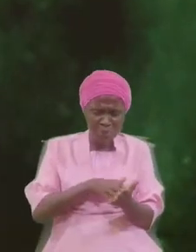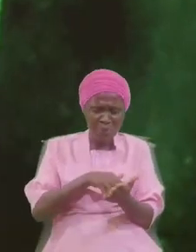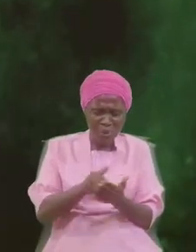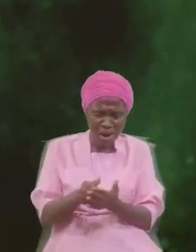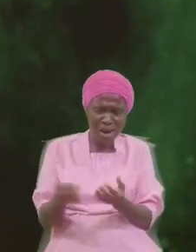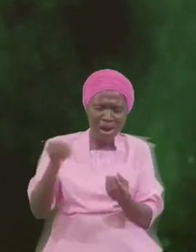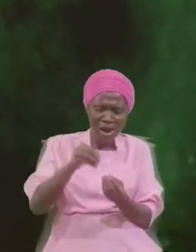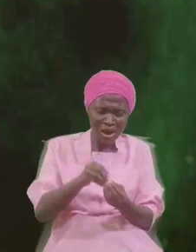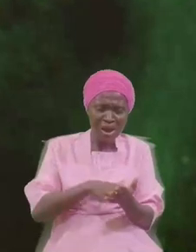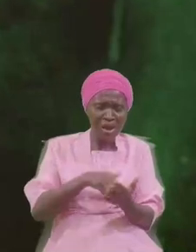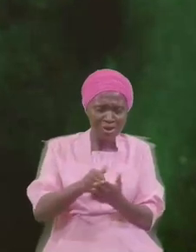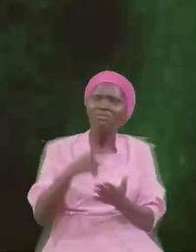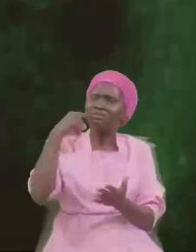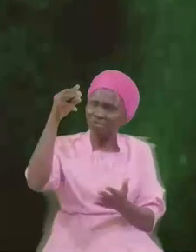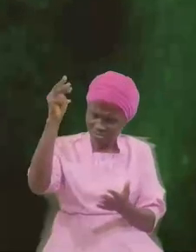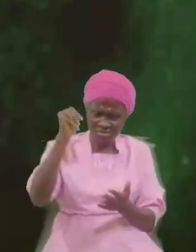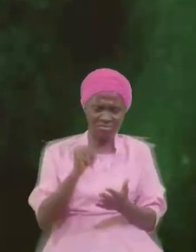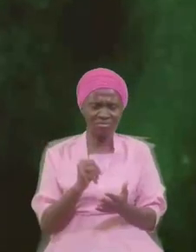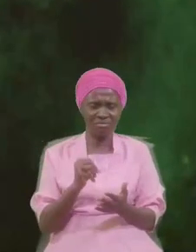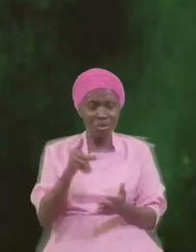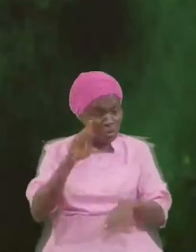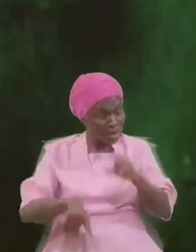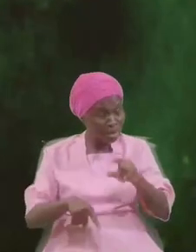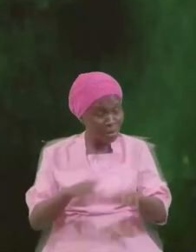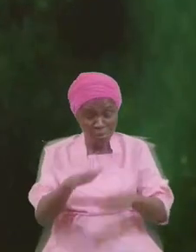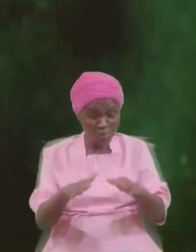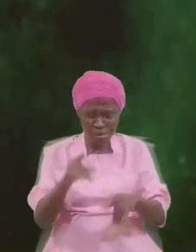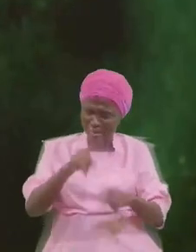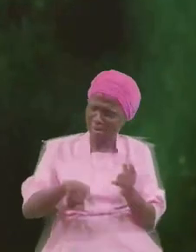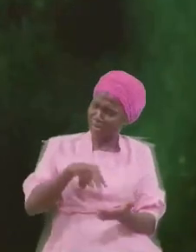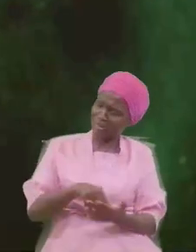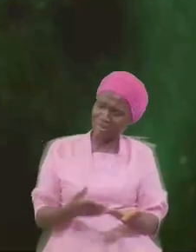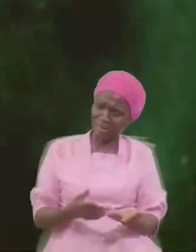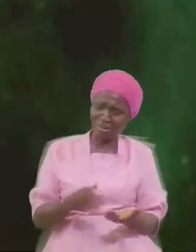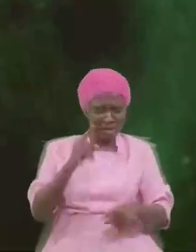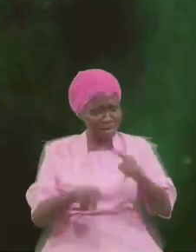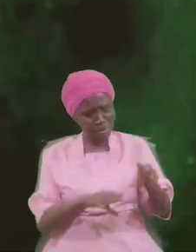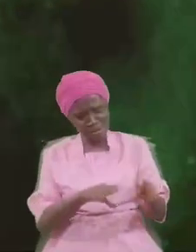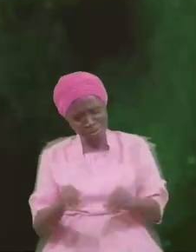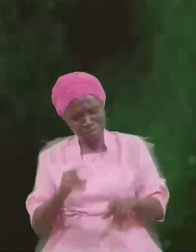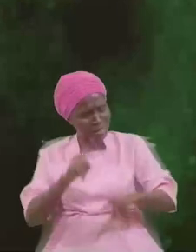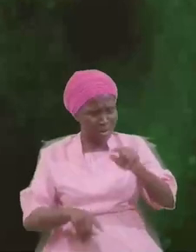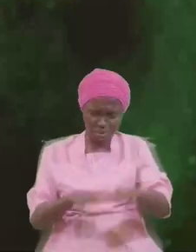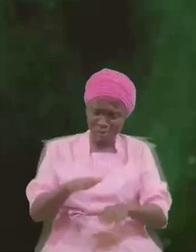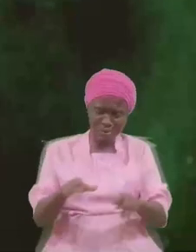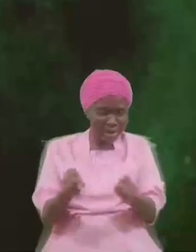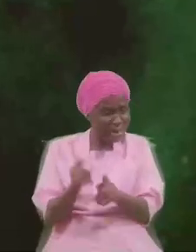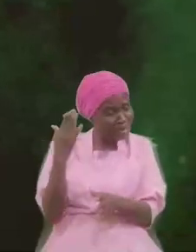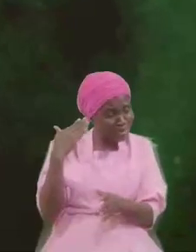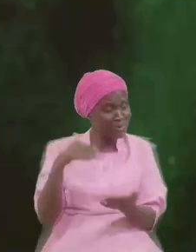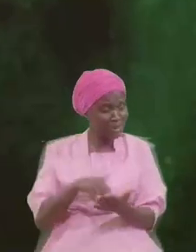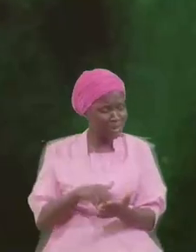s'affaiblit de plus en plus. Vous ne pouvez pas marcher, ni vous tenir